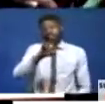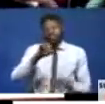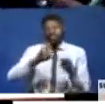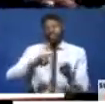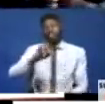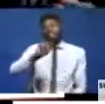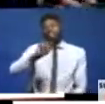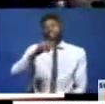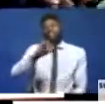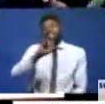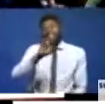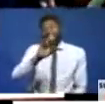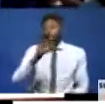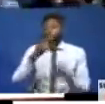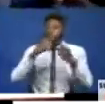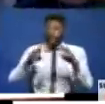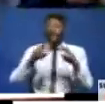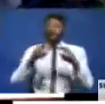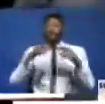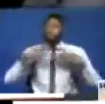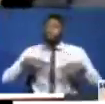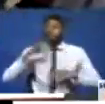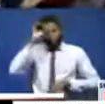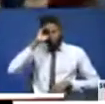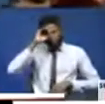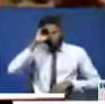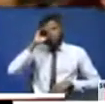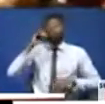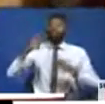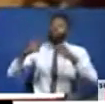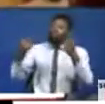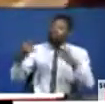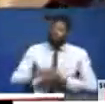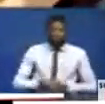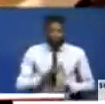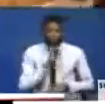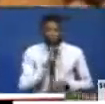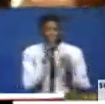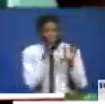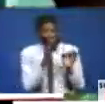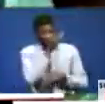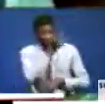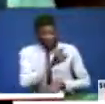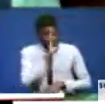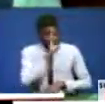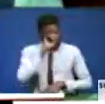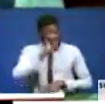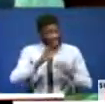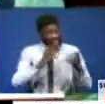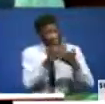imeibua mjadala, huku watu wakitoa maoni tofauti iwapo afisa huyo wa polisi anafaa kushtakiwa.